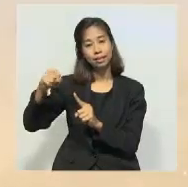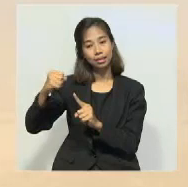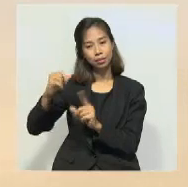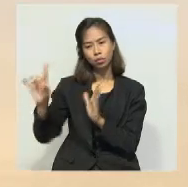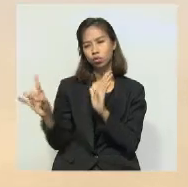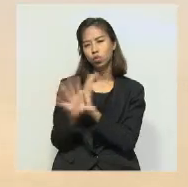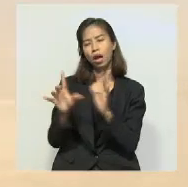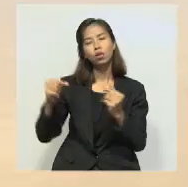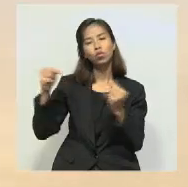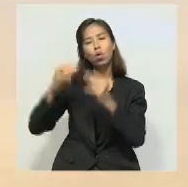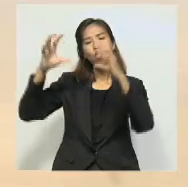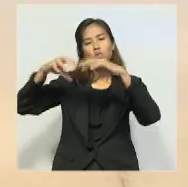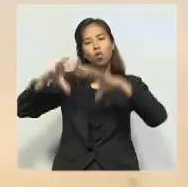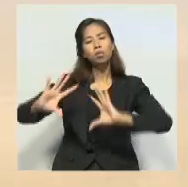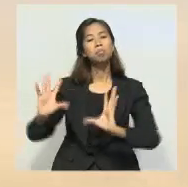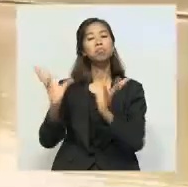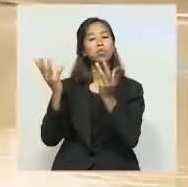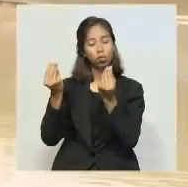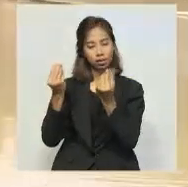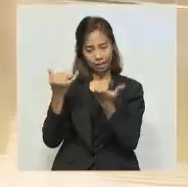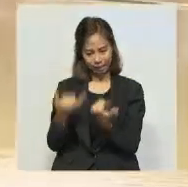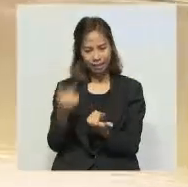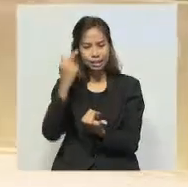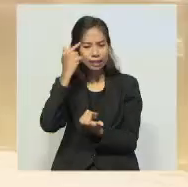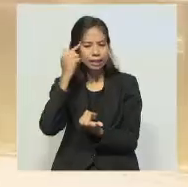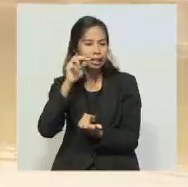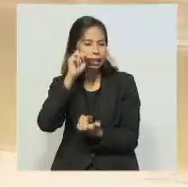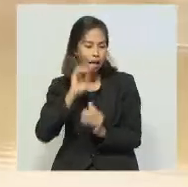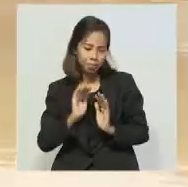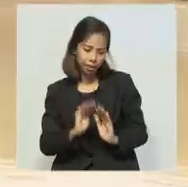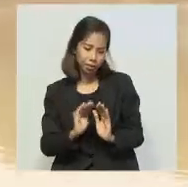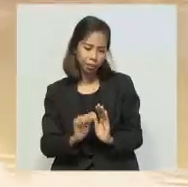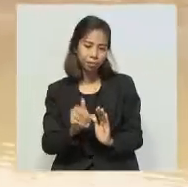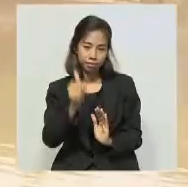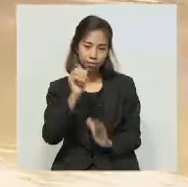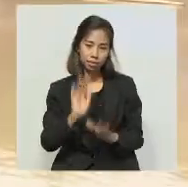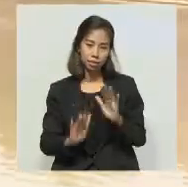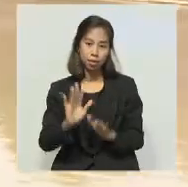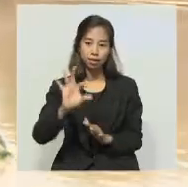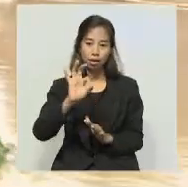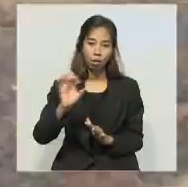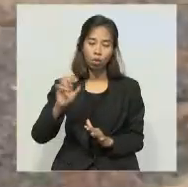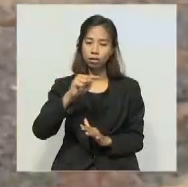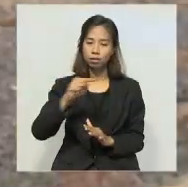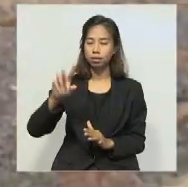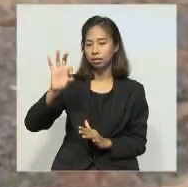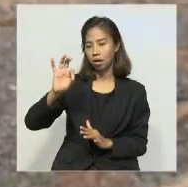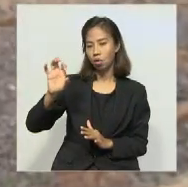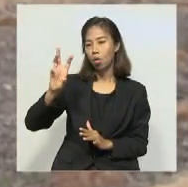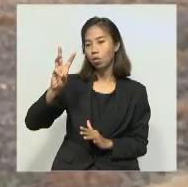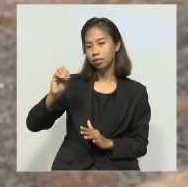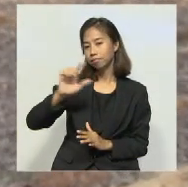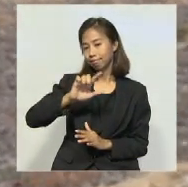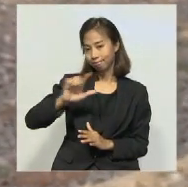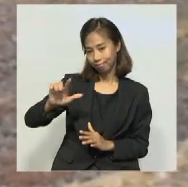นช่วงสุดทายของฟนแล้วจะทยอยเก็บกักน้ำหยนระดับเก็บกักก็คือ 900-960